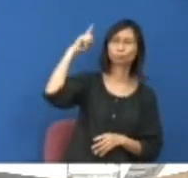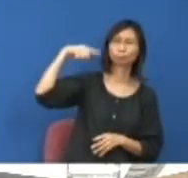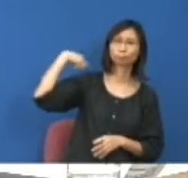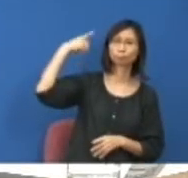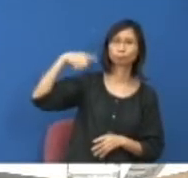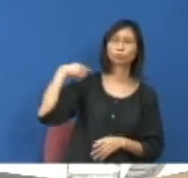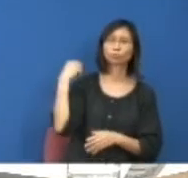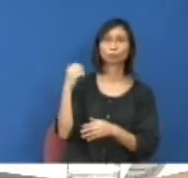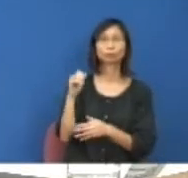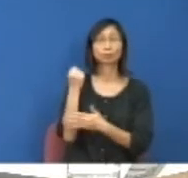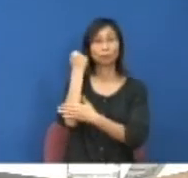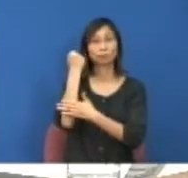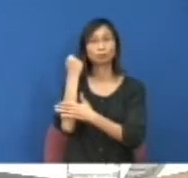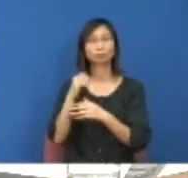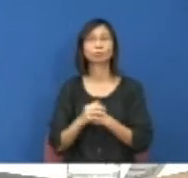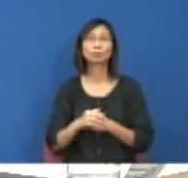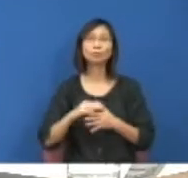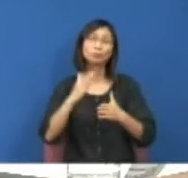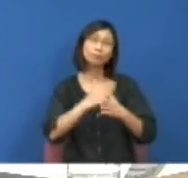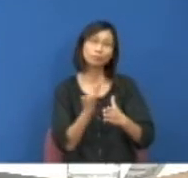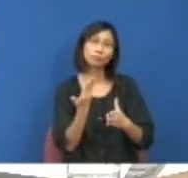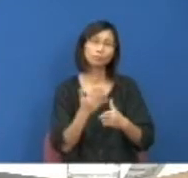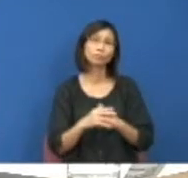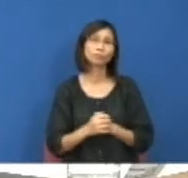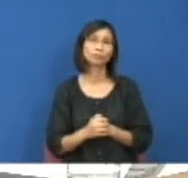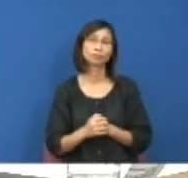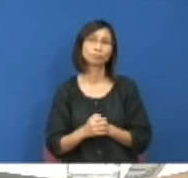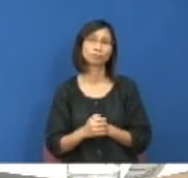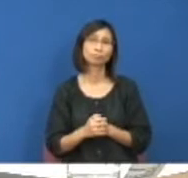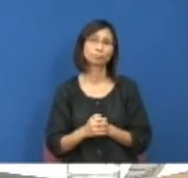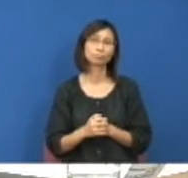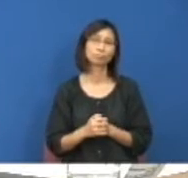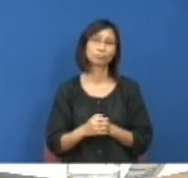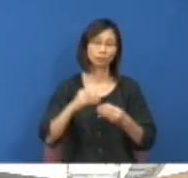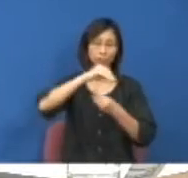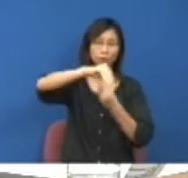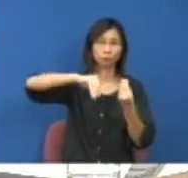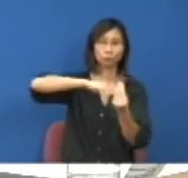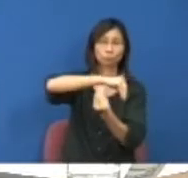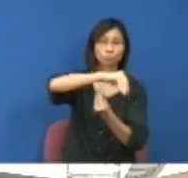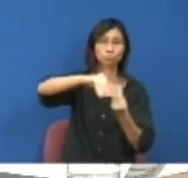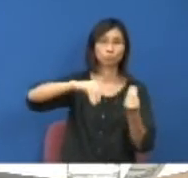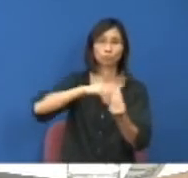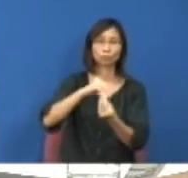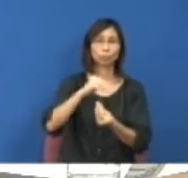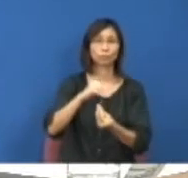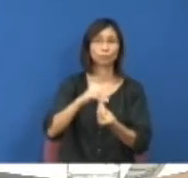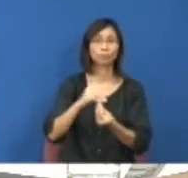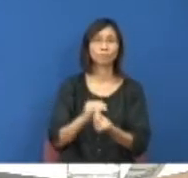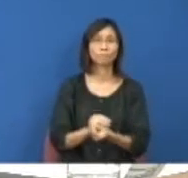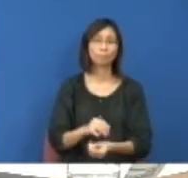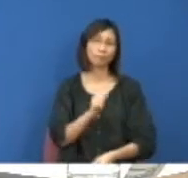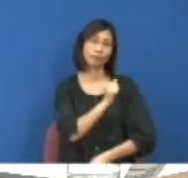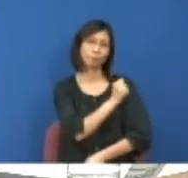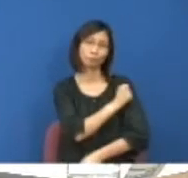為這個當時的環境是很難傳，即係傳送咁傳去美，即係法